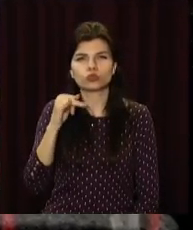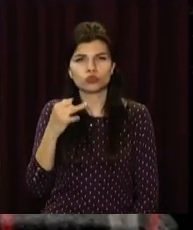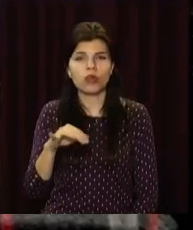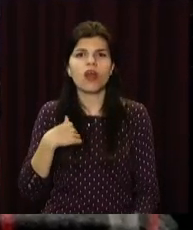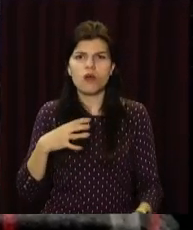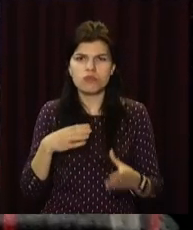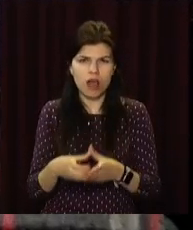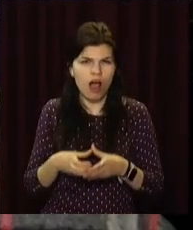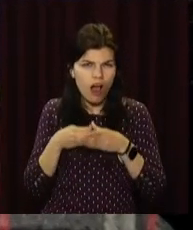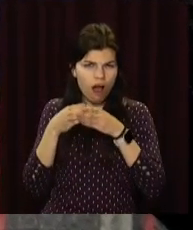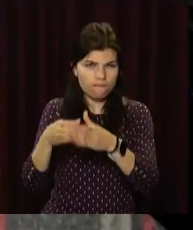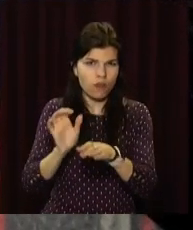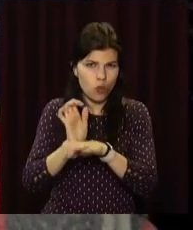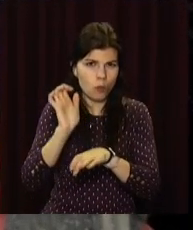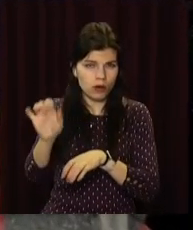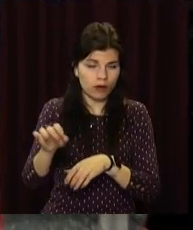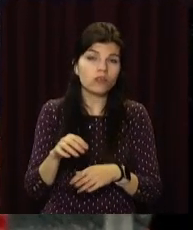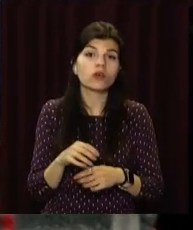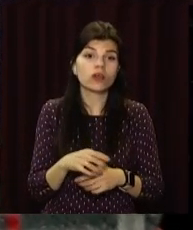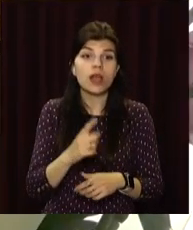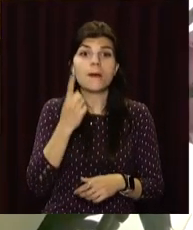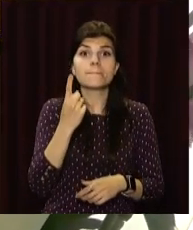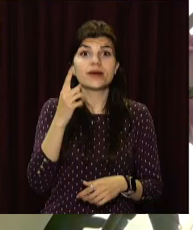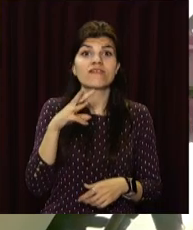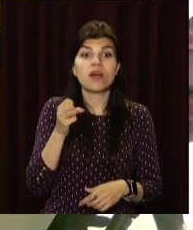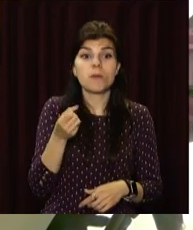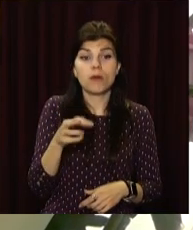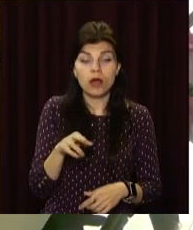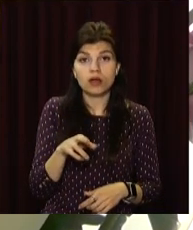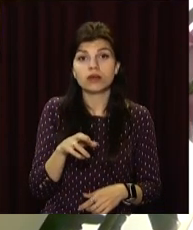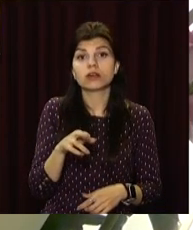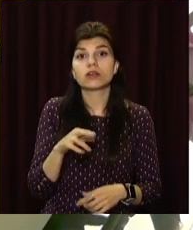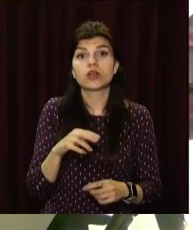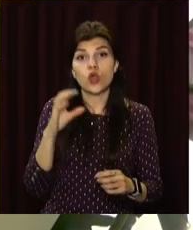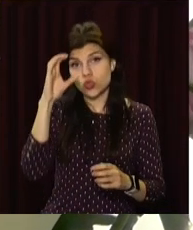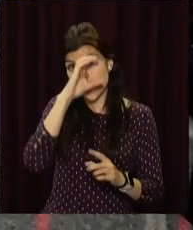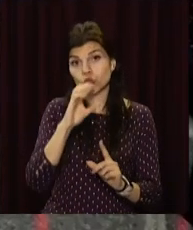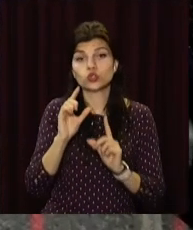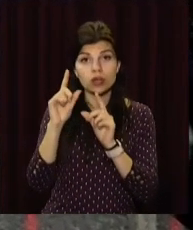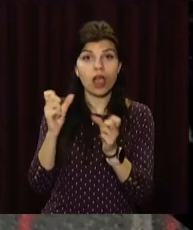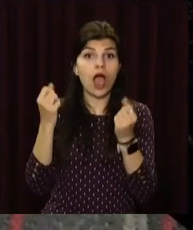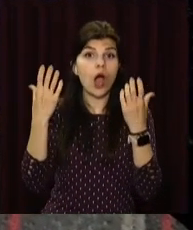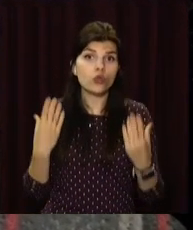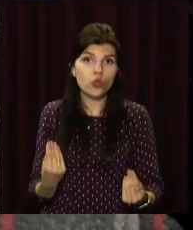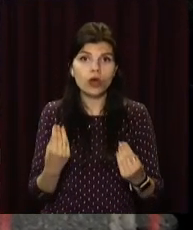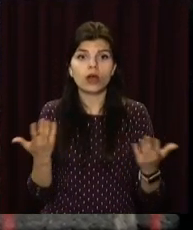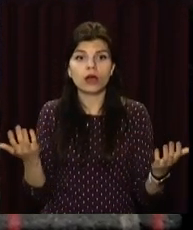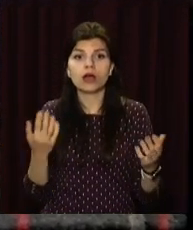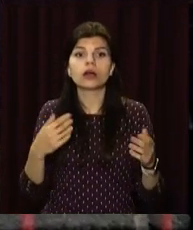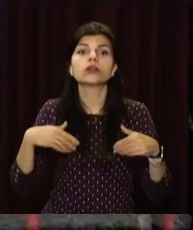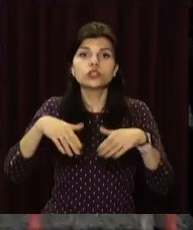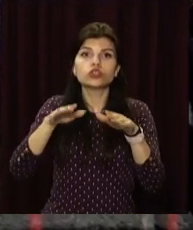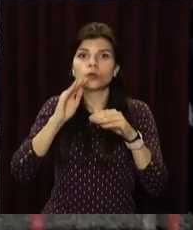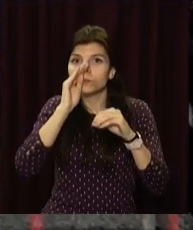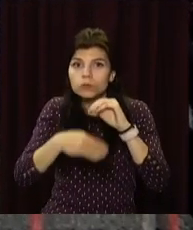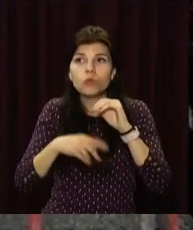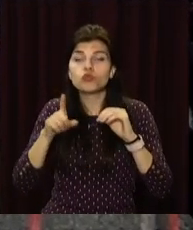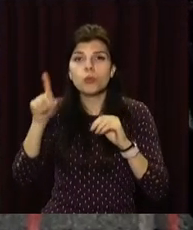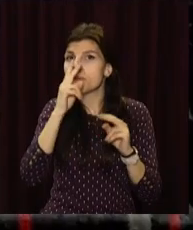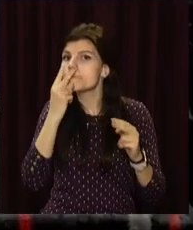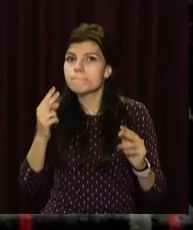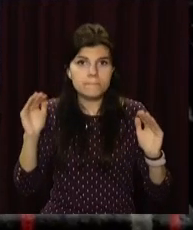ешелоном. От. Якраз 1 мая ночі їдемо, а днем де-небудь загонять, стоїмо, щоб менше